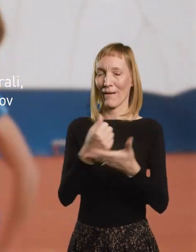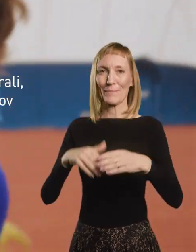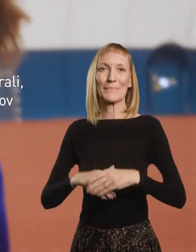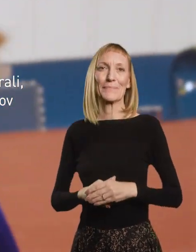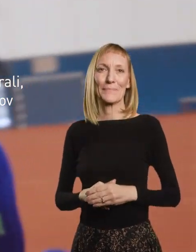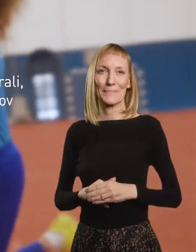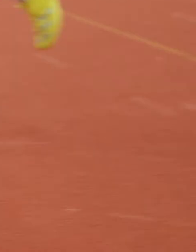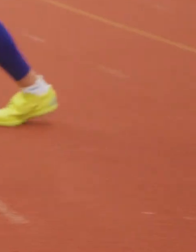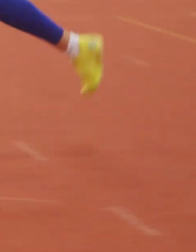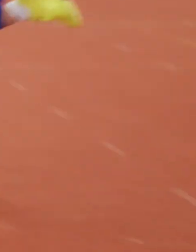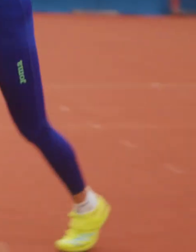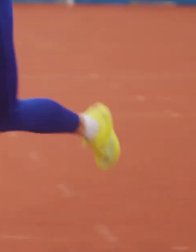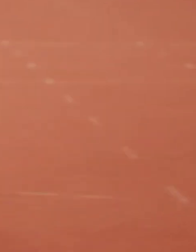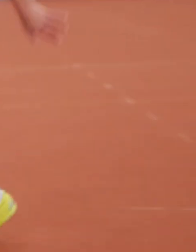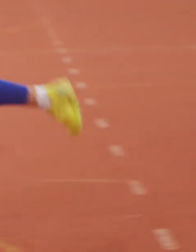glasne uspehe.